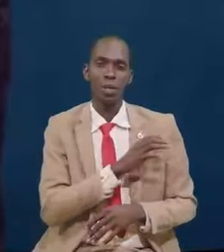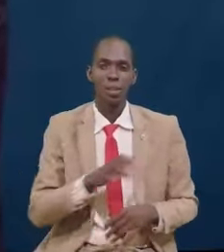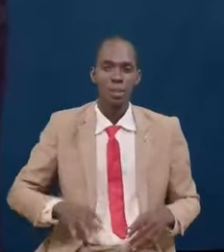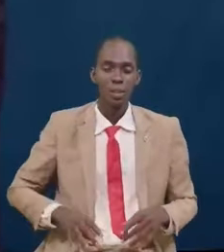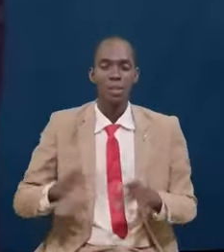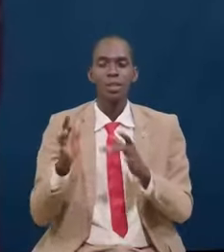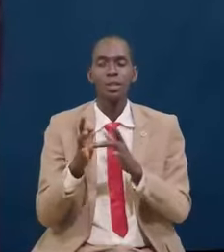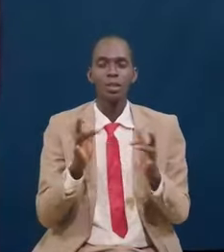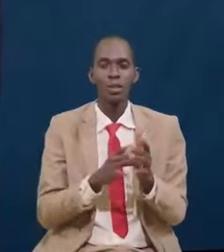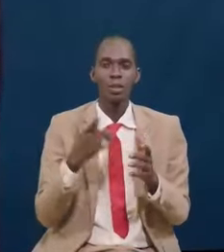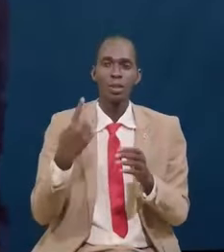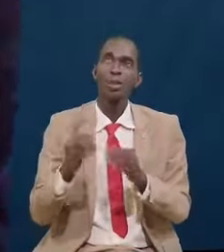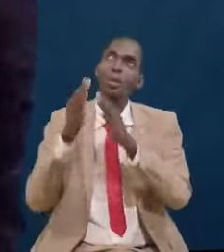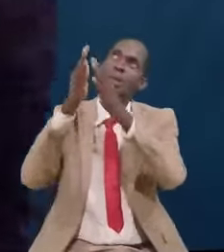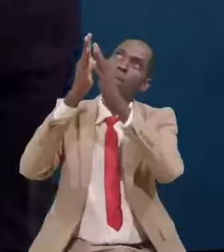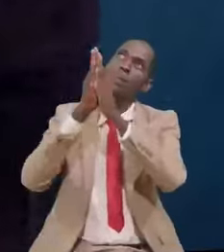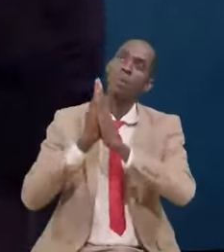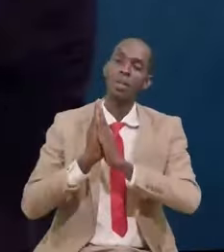Jésus, le médiateur,